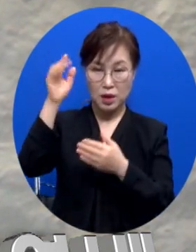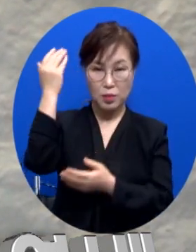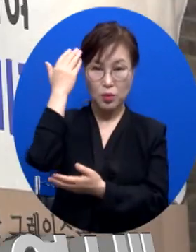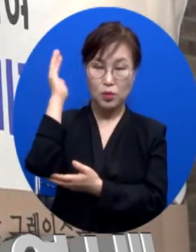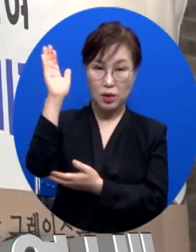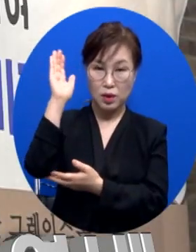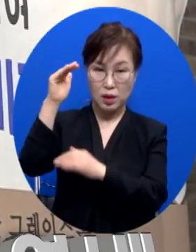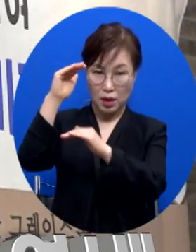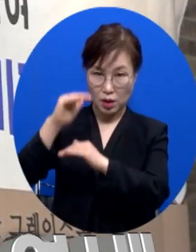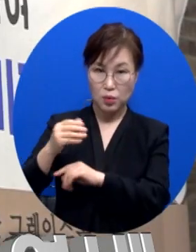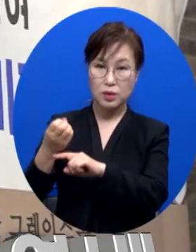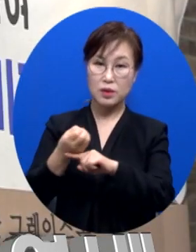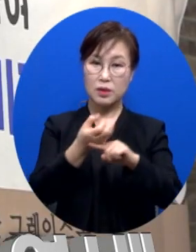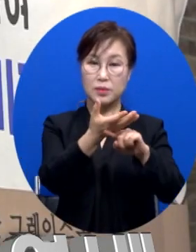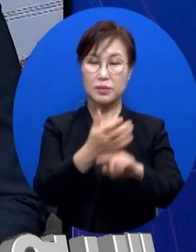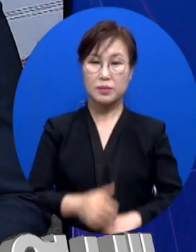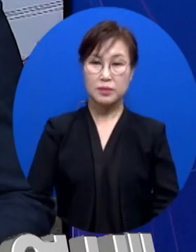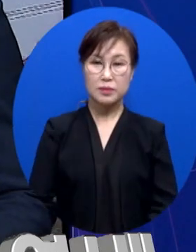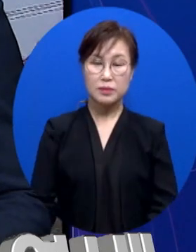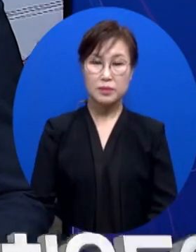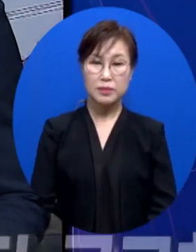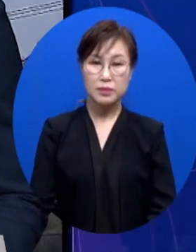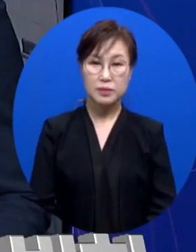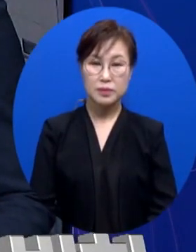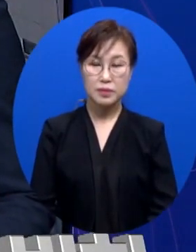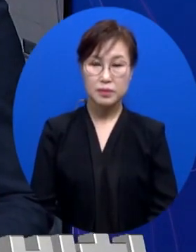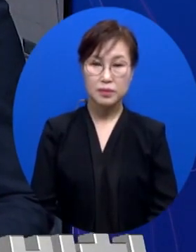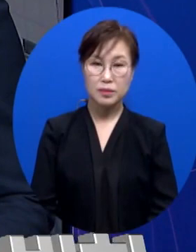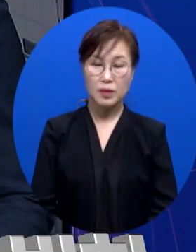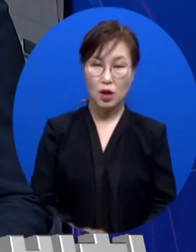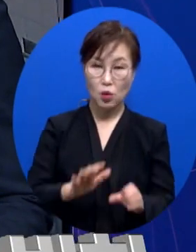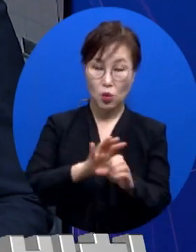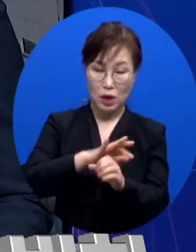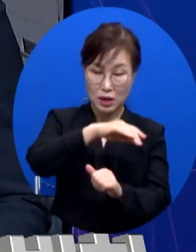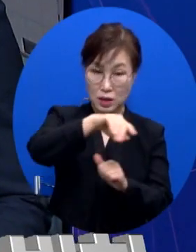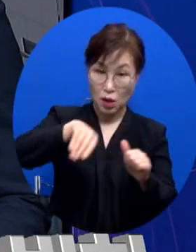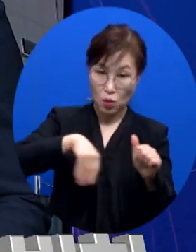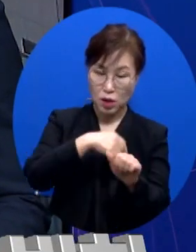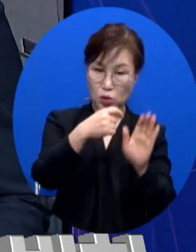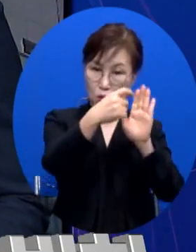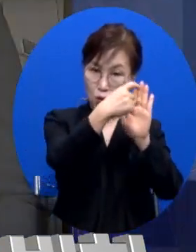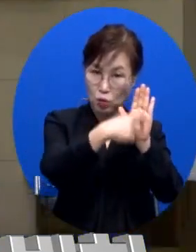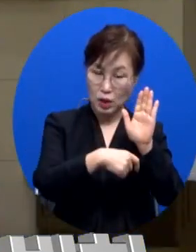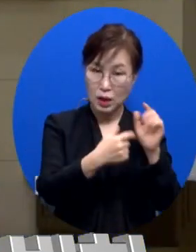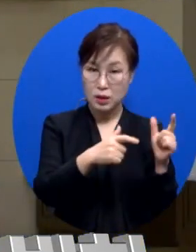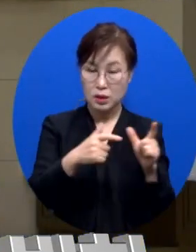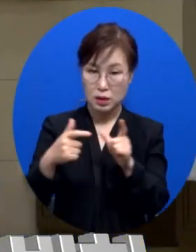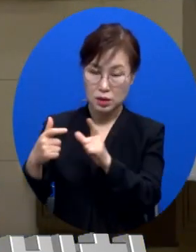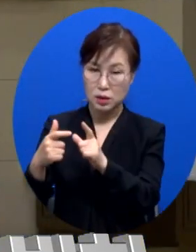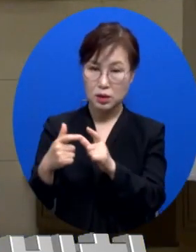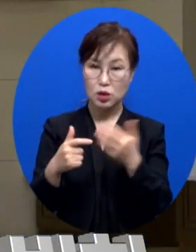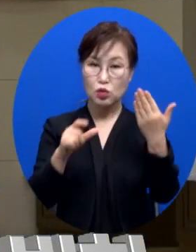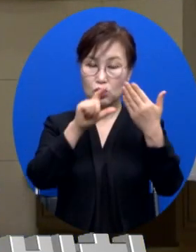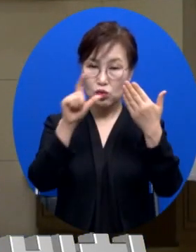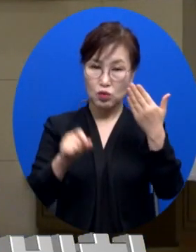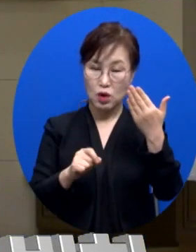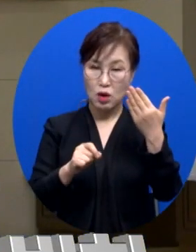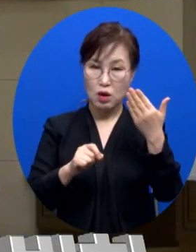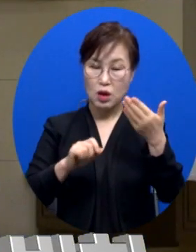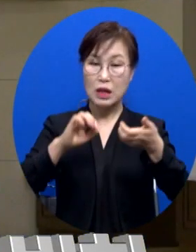주요 내용 전해드리겠습니다. 코로나19 상황에도 주요 교단들은 9월 정기총회를 준비하고